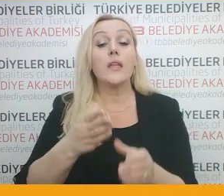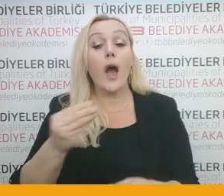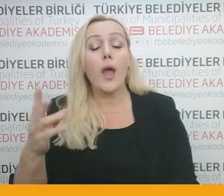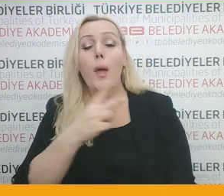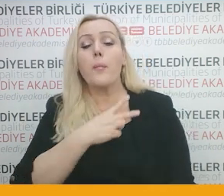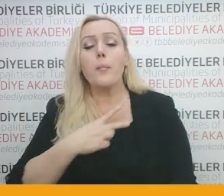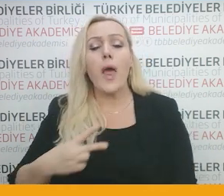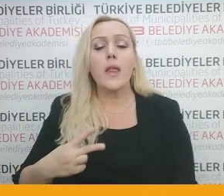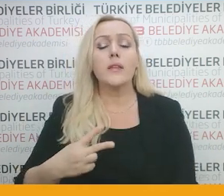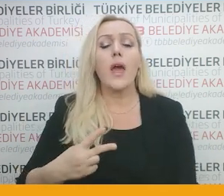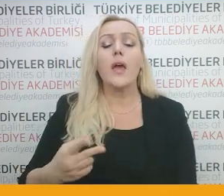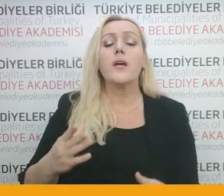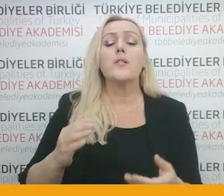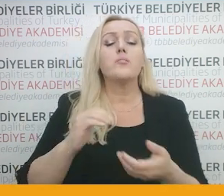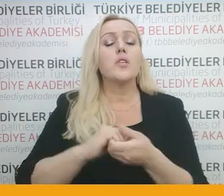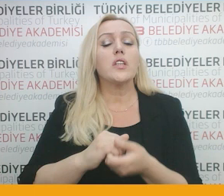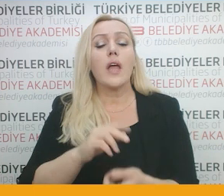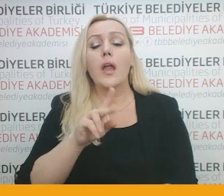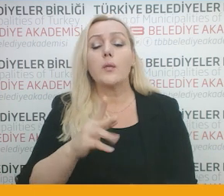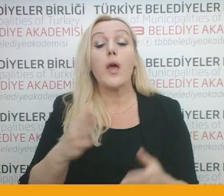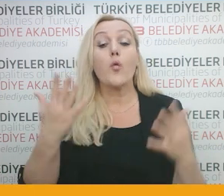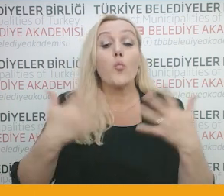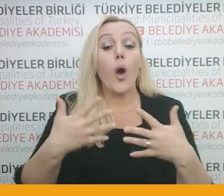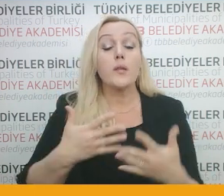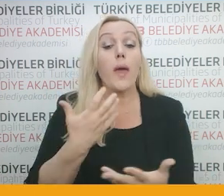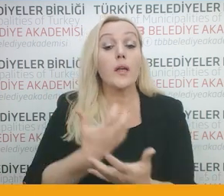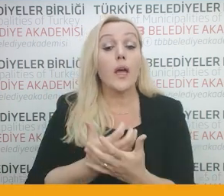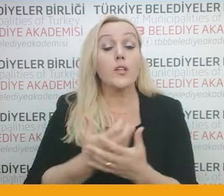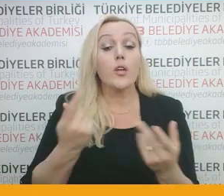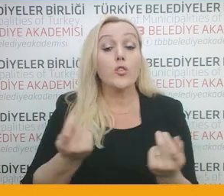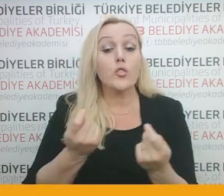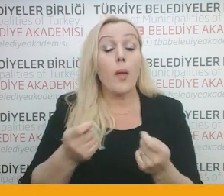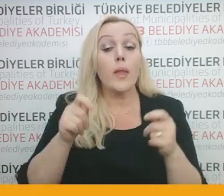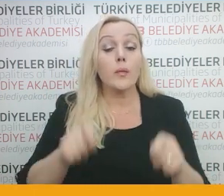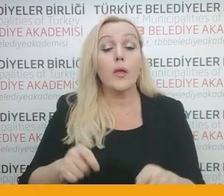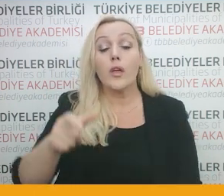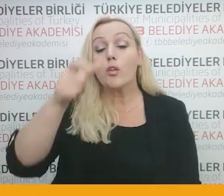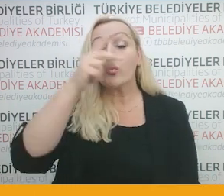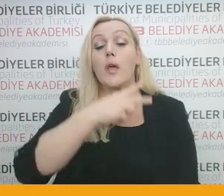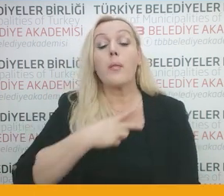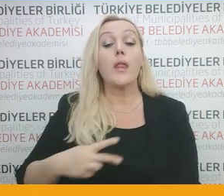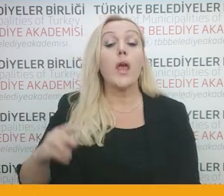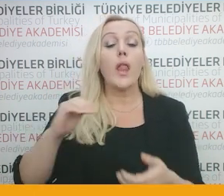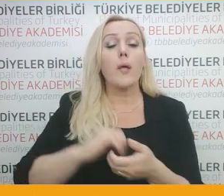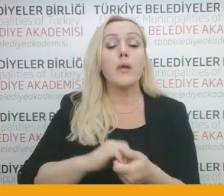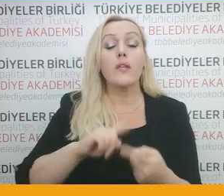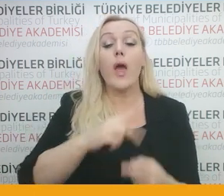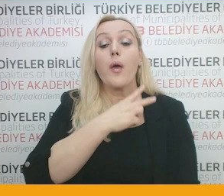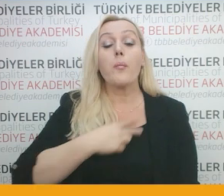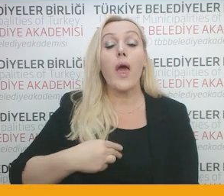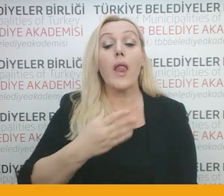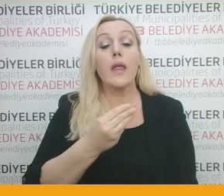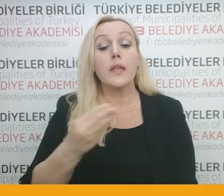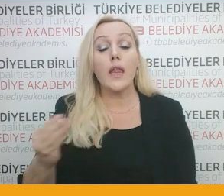idare birliklerinin bütçe, muhasebe, kayıt ve işlemlerini kapsar. Yani belediye olarak sizler de, Türkiye Belediye olarak bizler de, bağlı